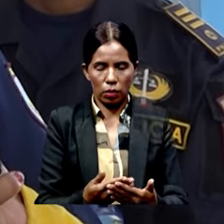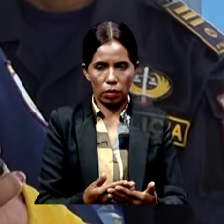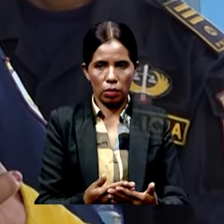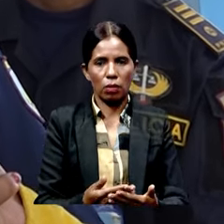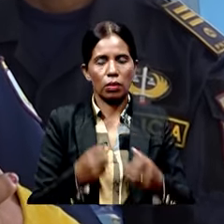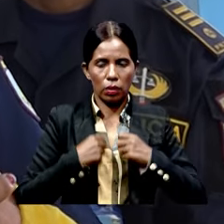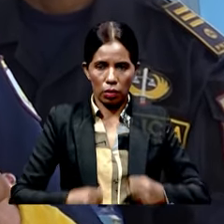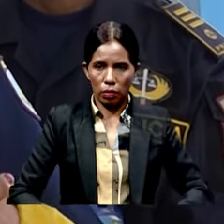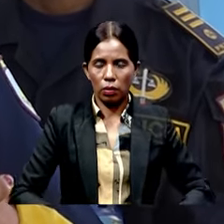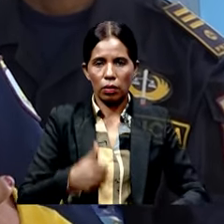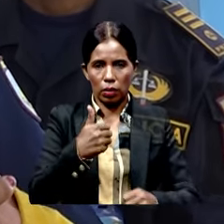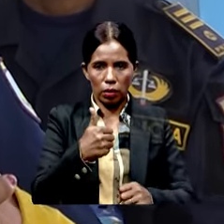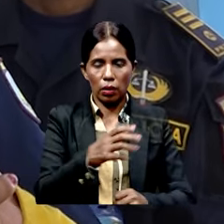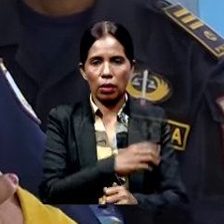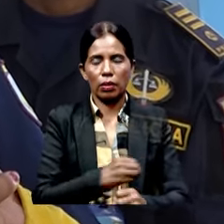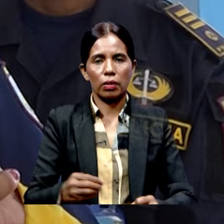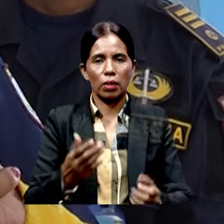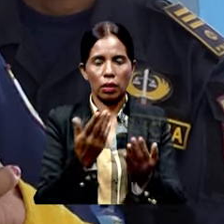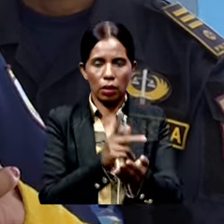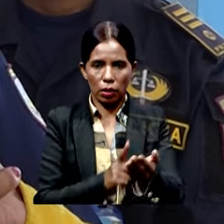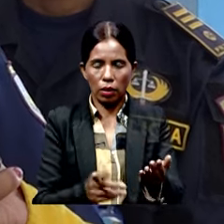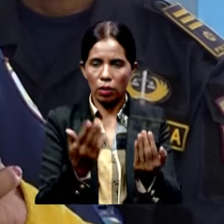diak i sira balu me kanek todan